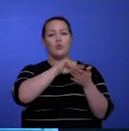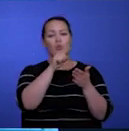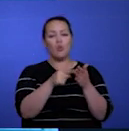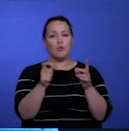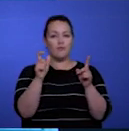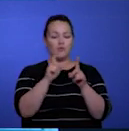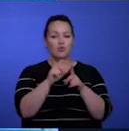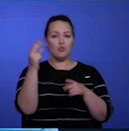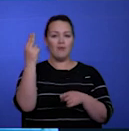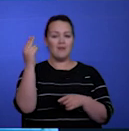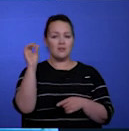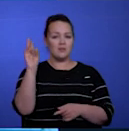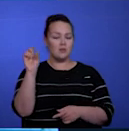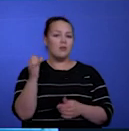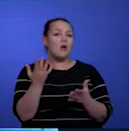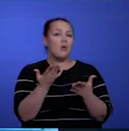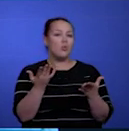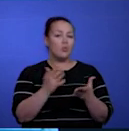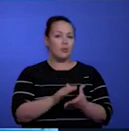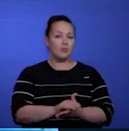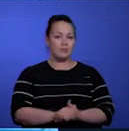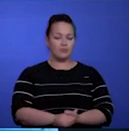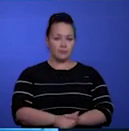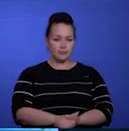цена какой корень